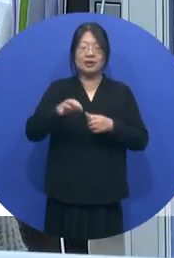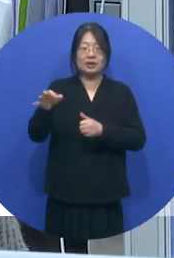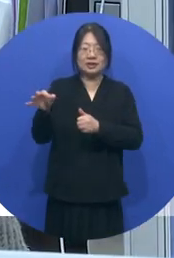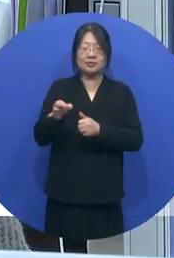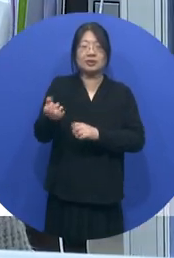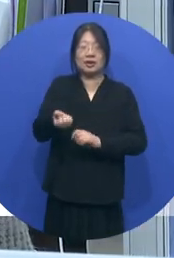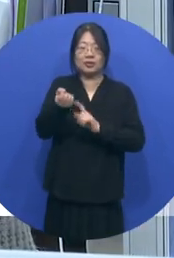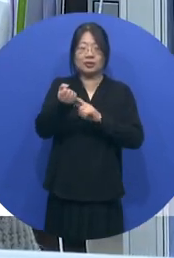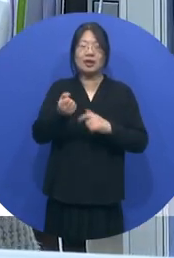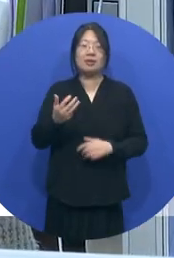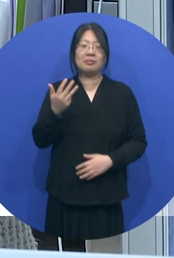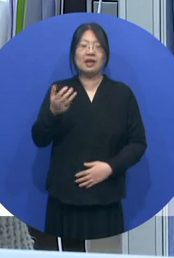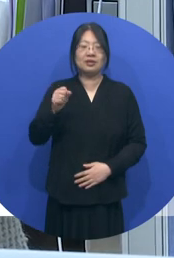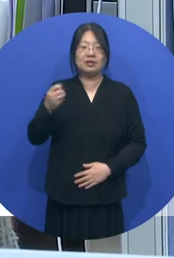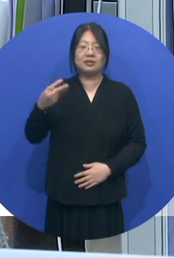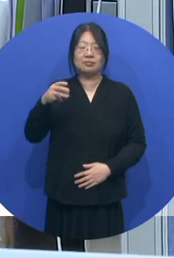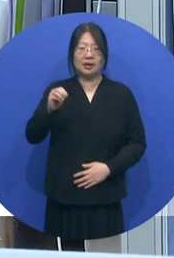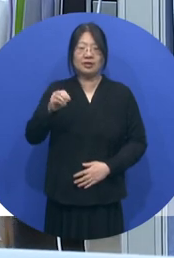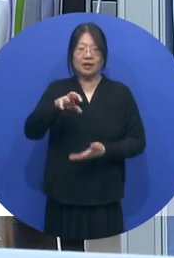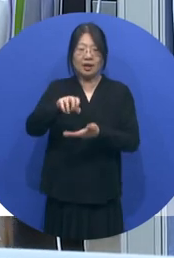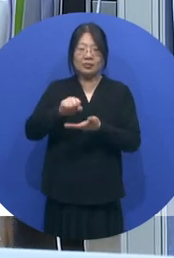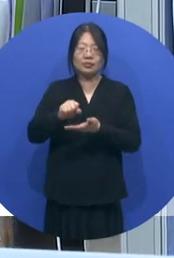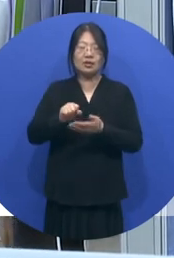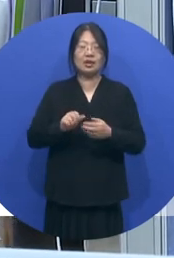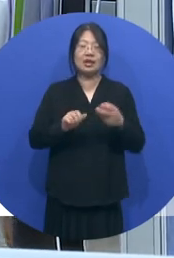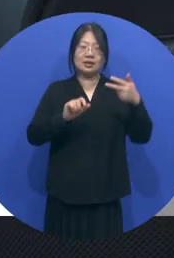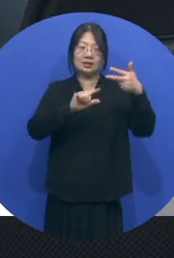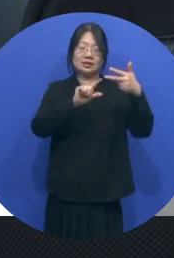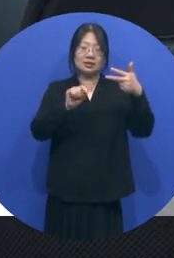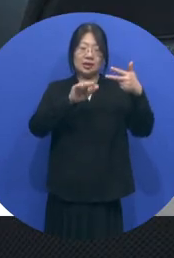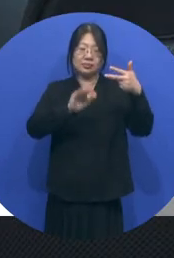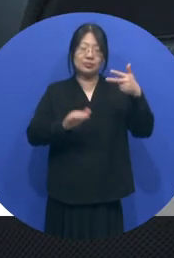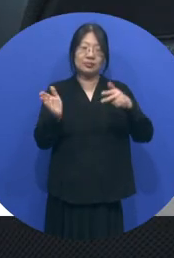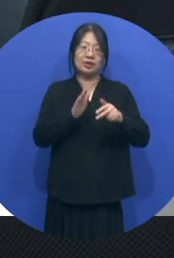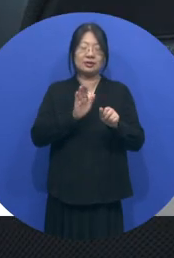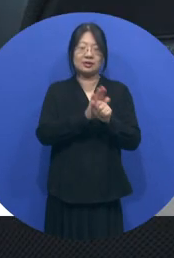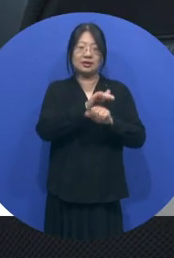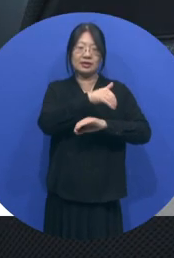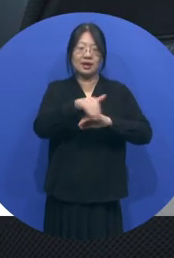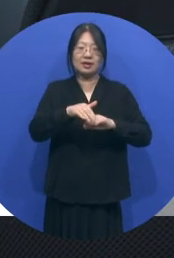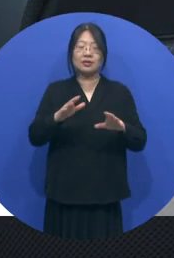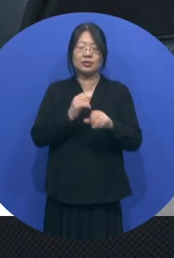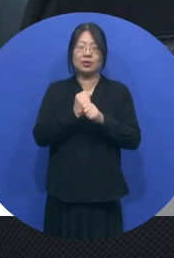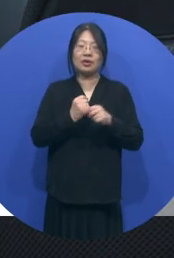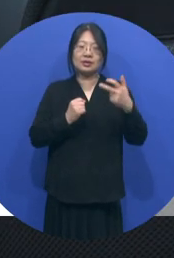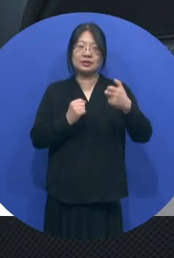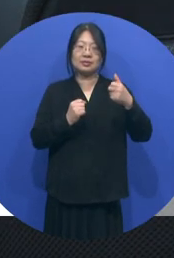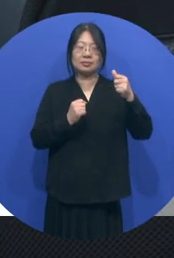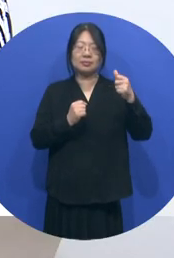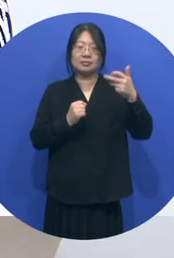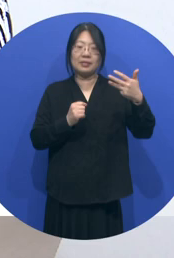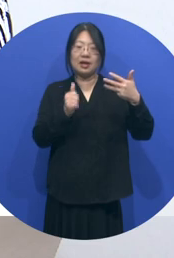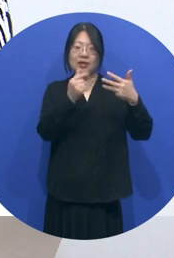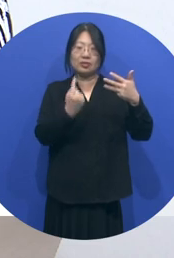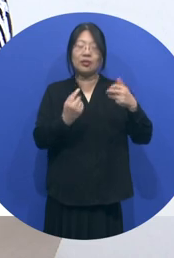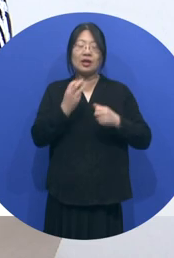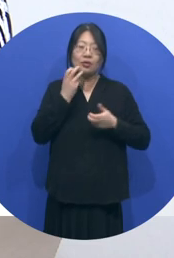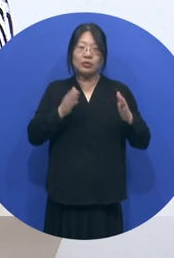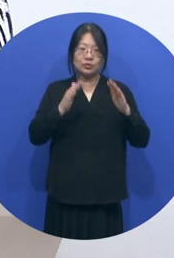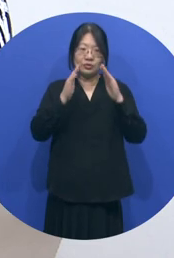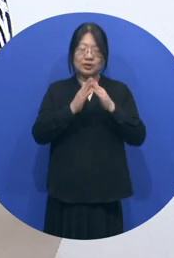3천만 원을 확보했고 올해 하반기부터 지원할 계획입니다 지원 금요 총 78호로 경기주택